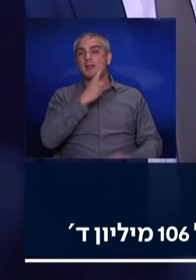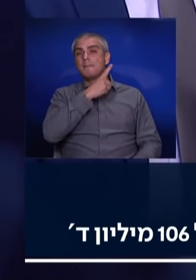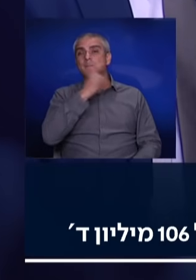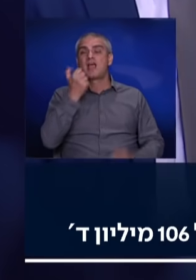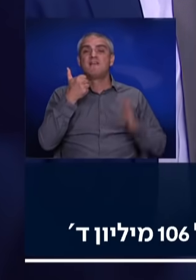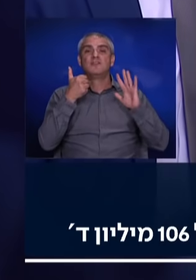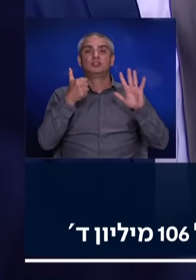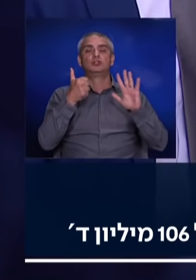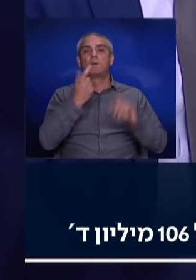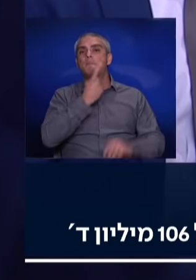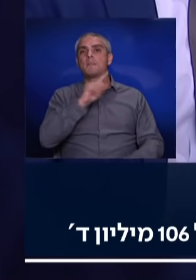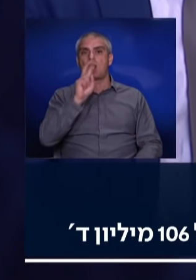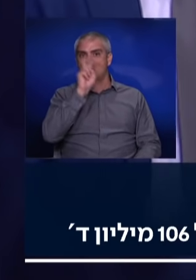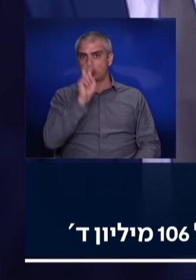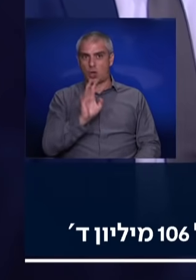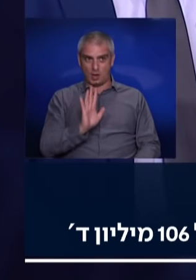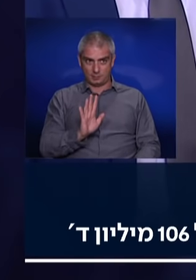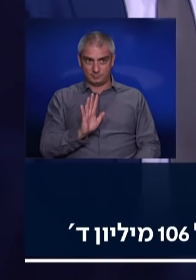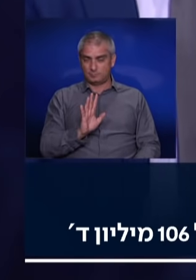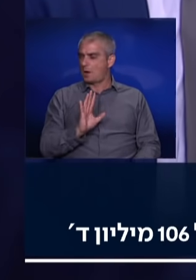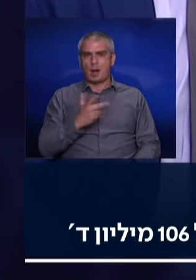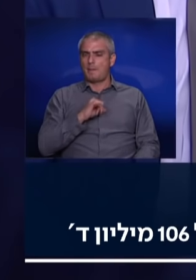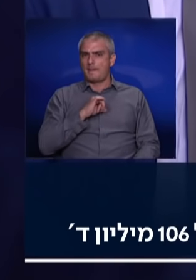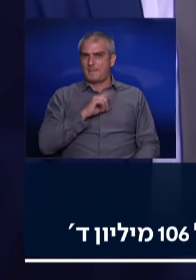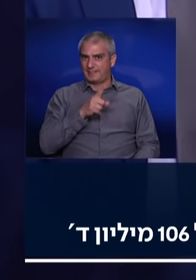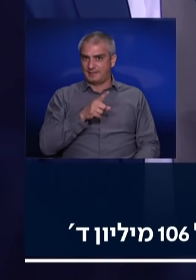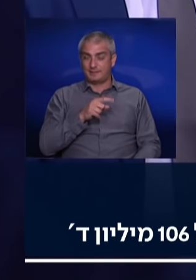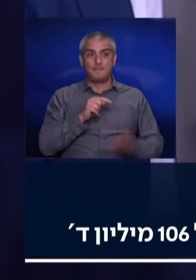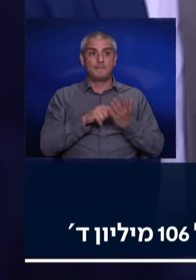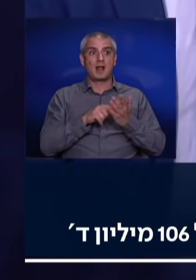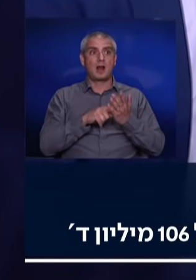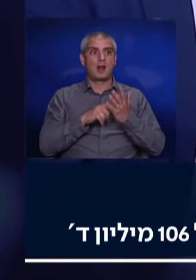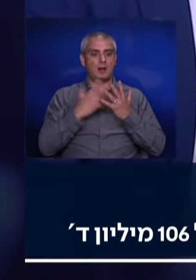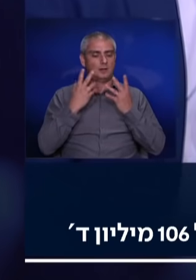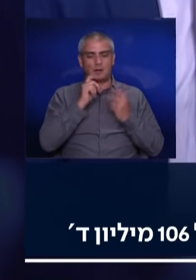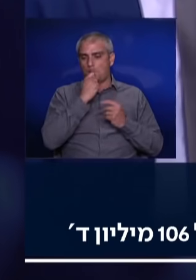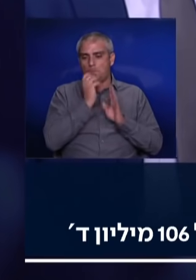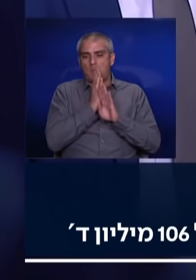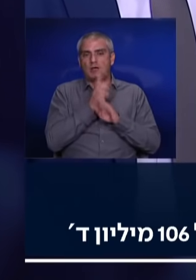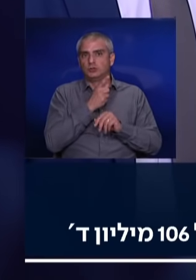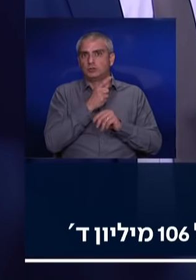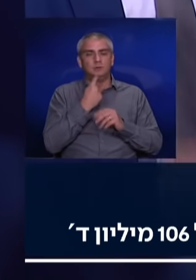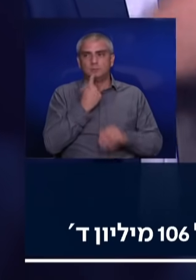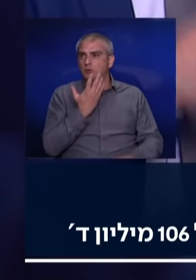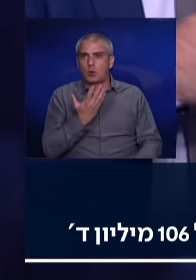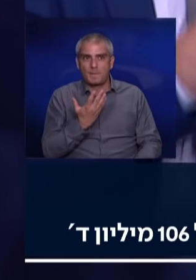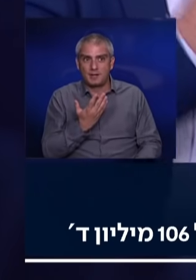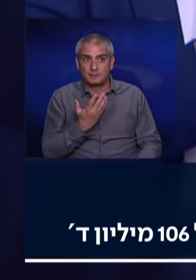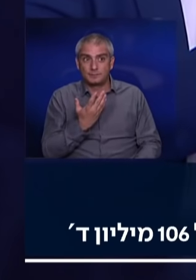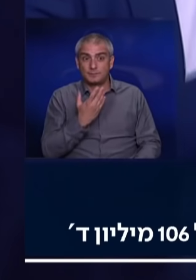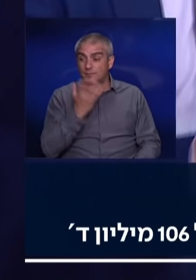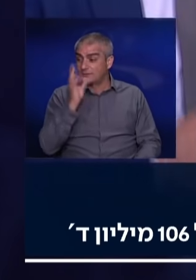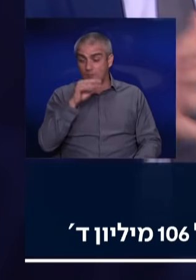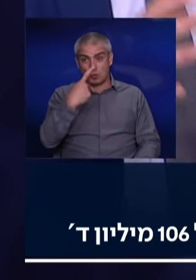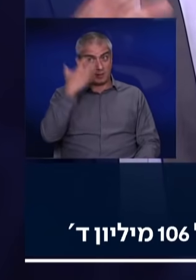מ-106 מיליון דולר. עכשיו, למה זה מעניין? זה מעניין בגלל הממד החשאי של זה. זאת אומרת, בעוד